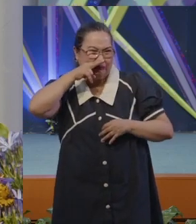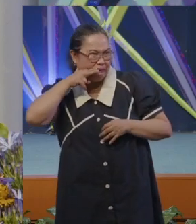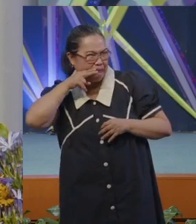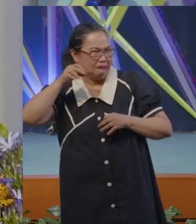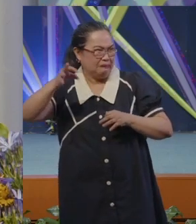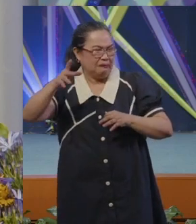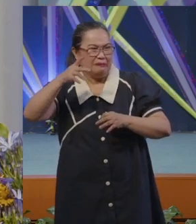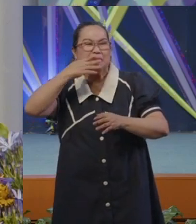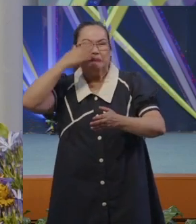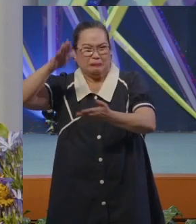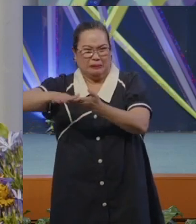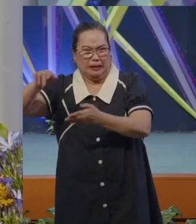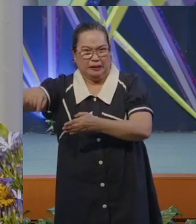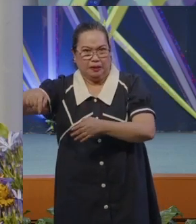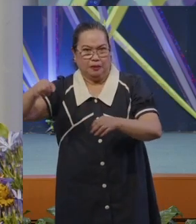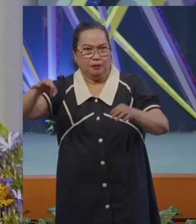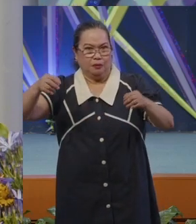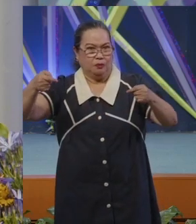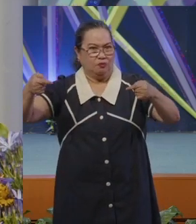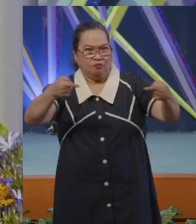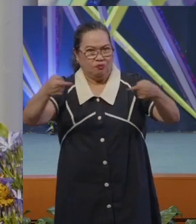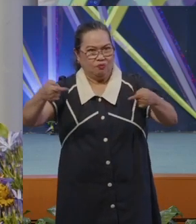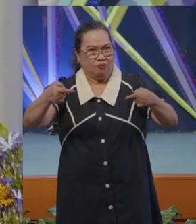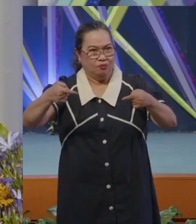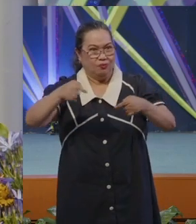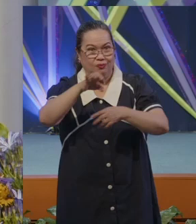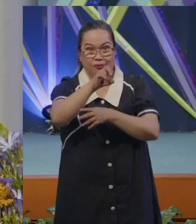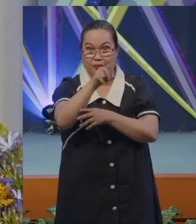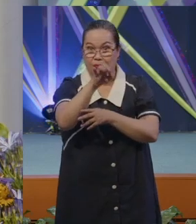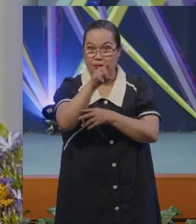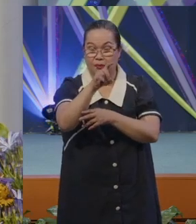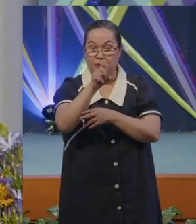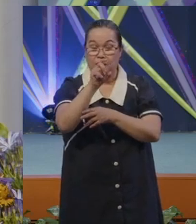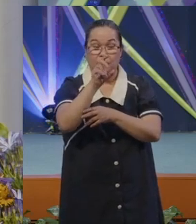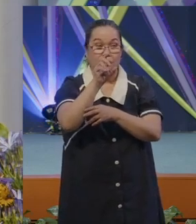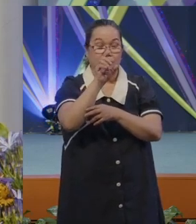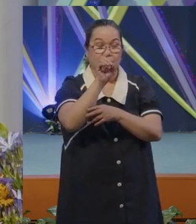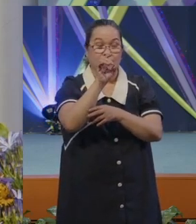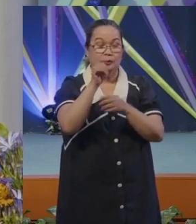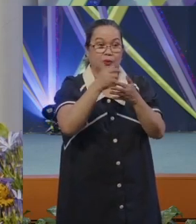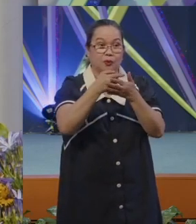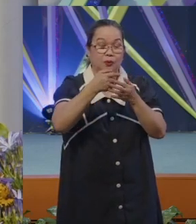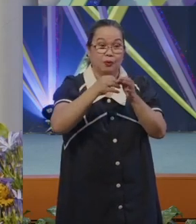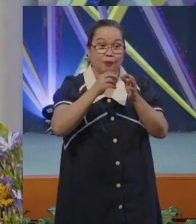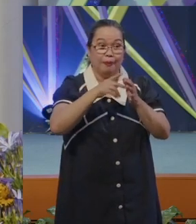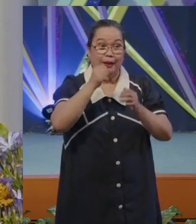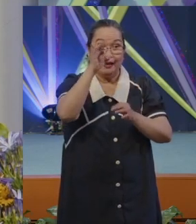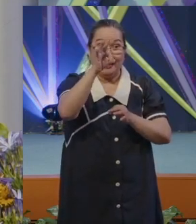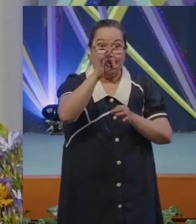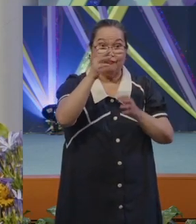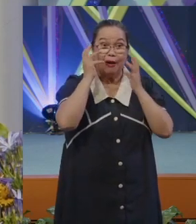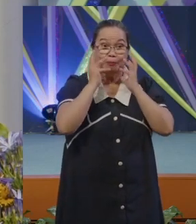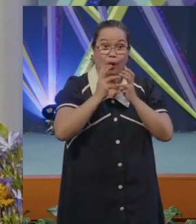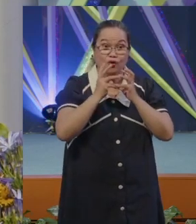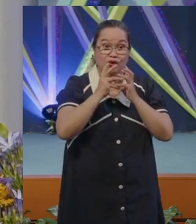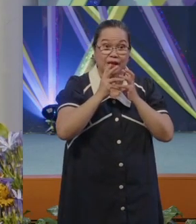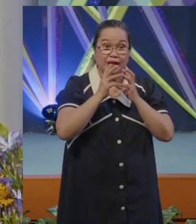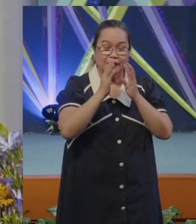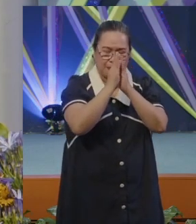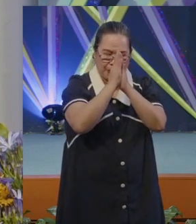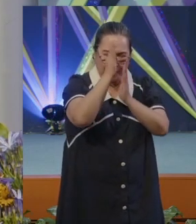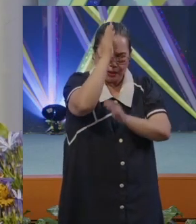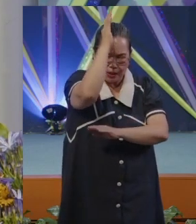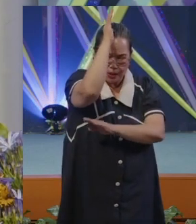Amalekites. Kaya po kinalaban nila sa Exodus 17, verses 8 to 16, pagka nakataas ang kamay ni Moses at nananalangin,